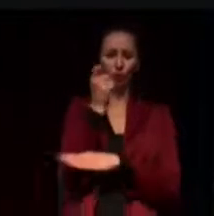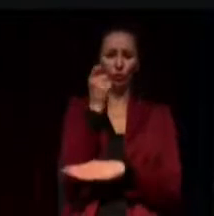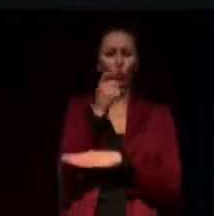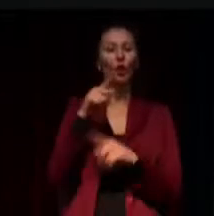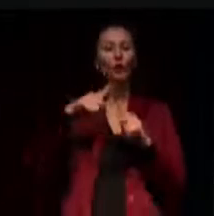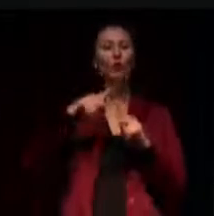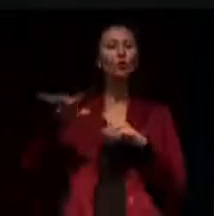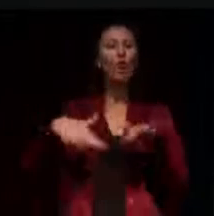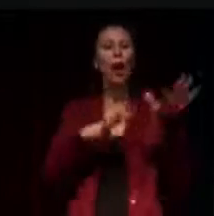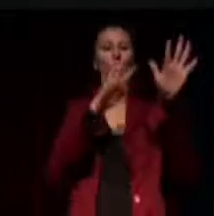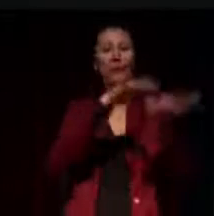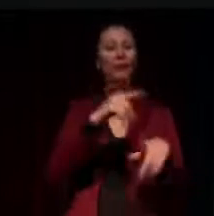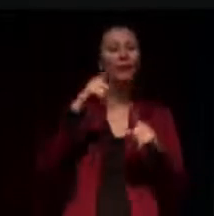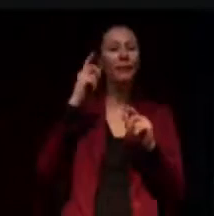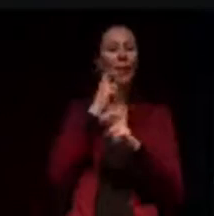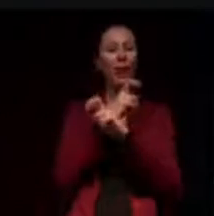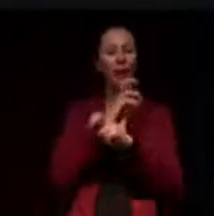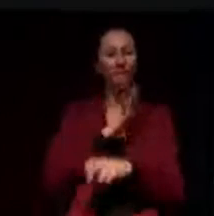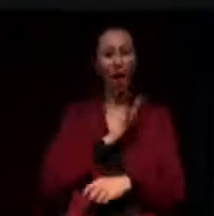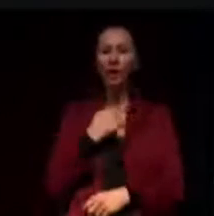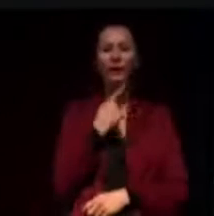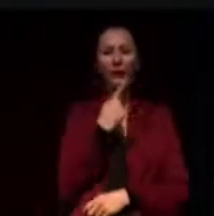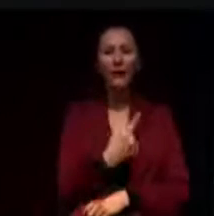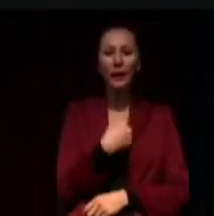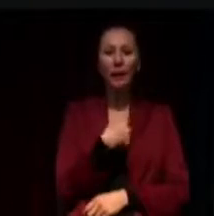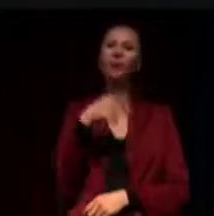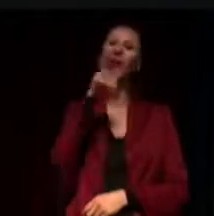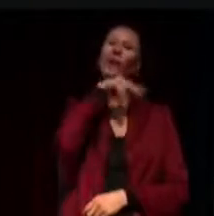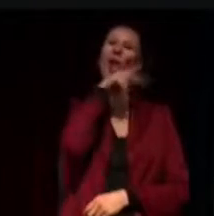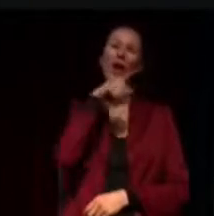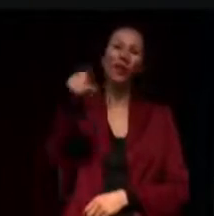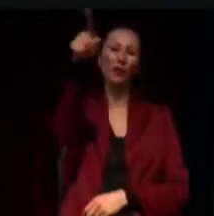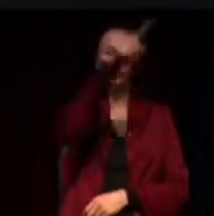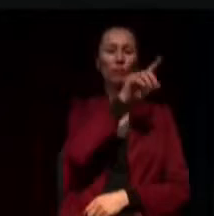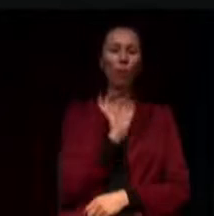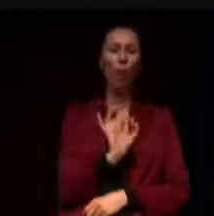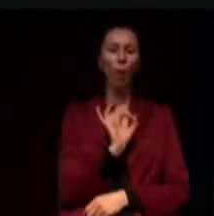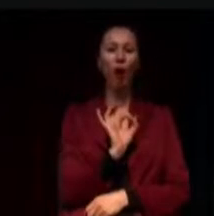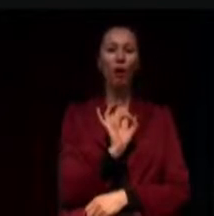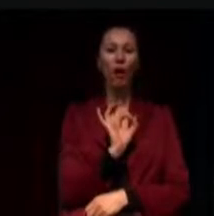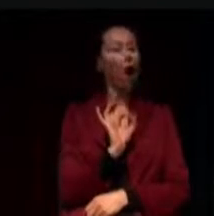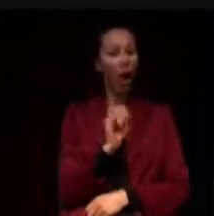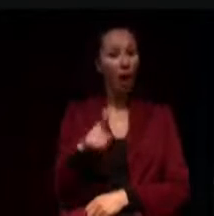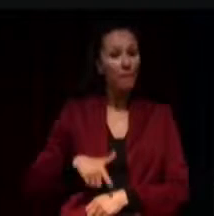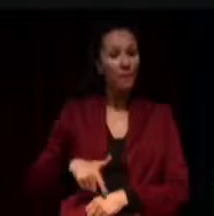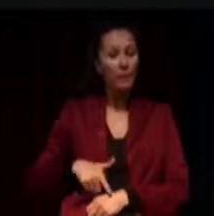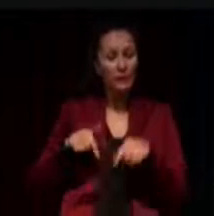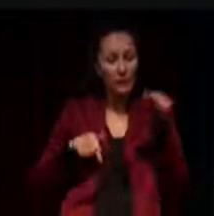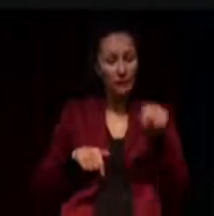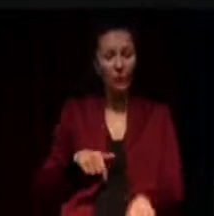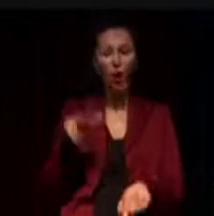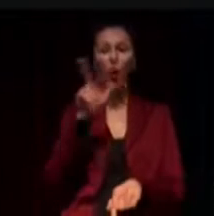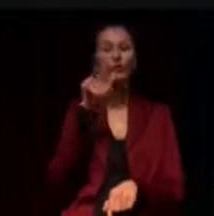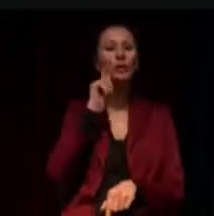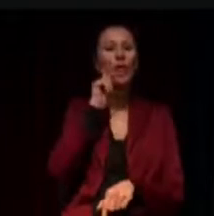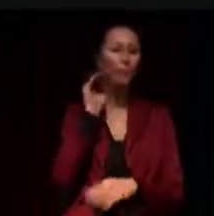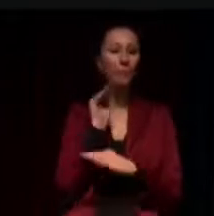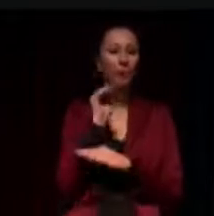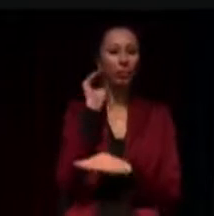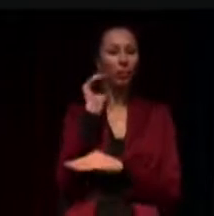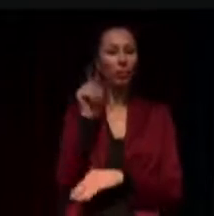tsunami tehlikesi vardı demiş olsaydım gülerdiniz diye düşünüyorum. Ama İzmir'de 30 Ekim'de